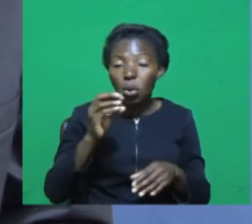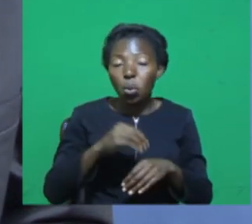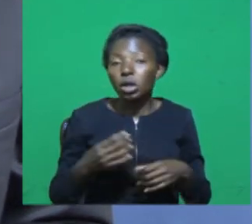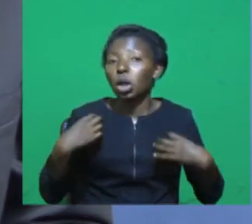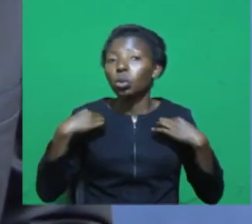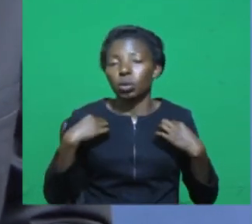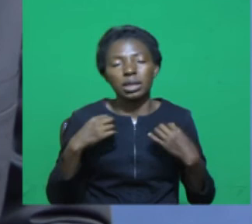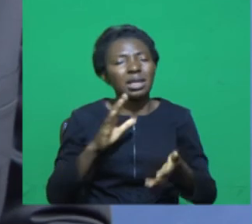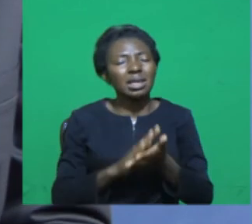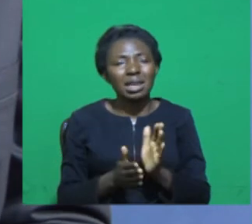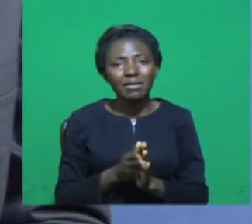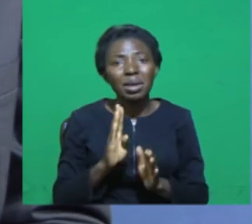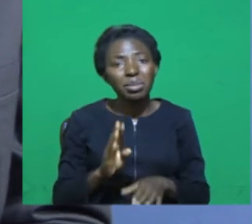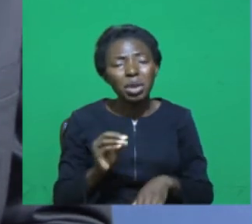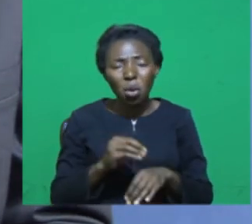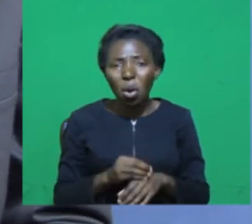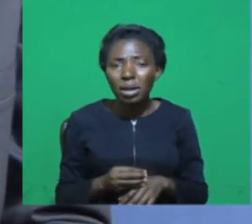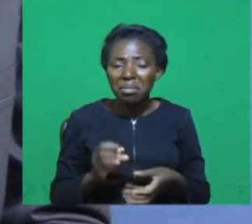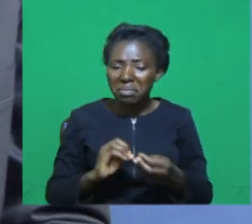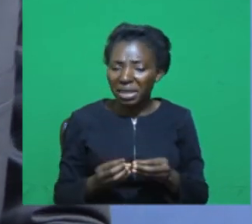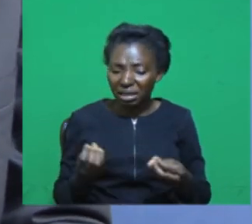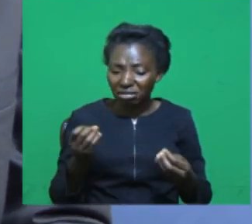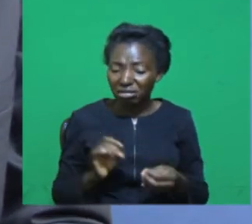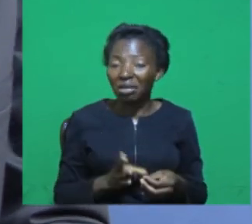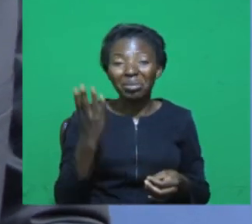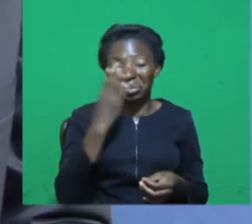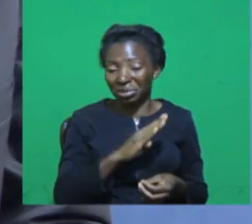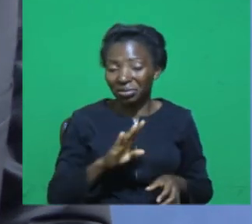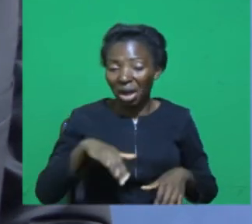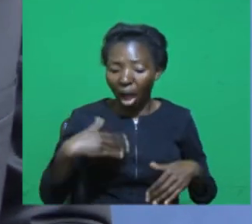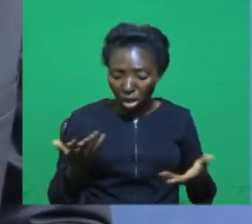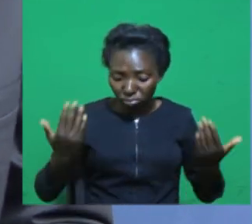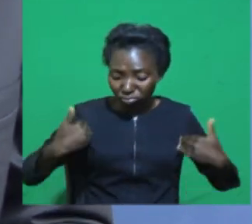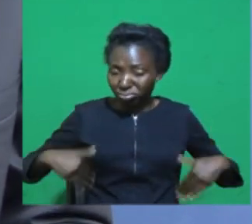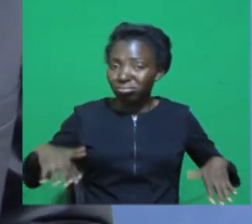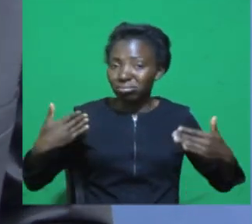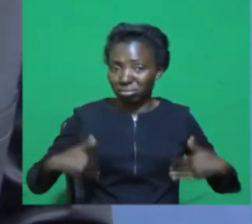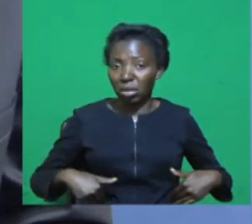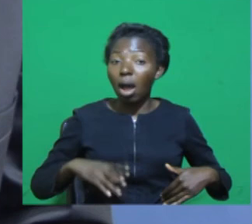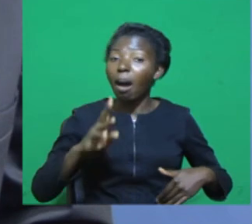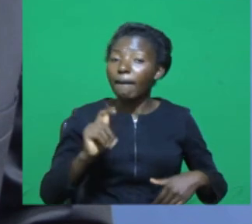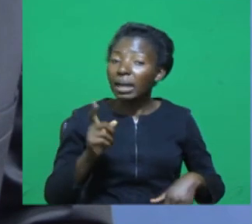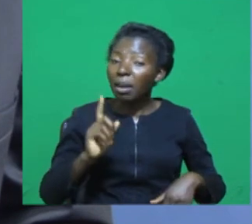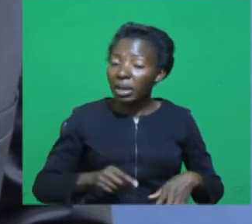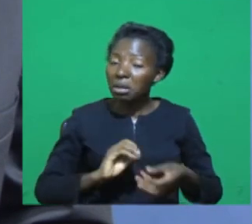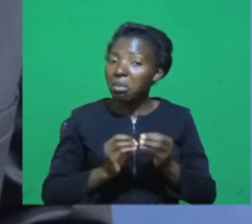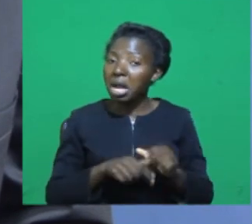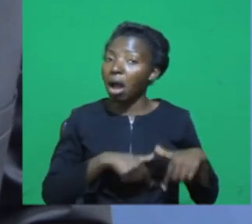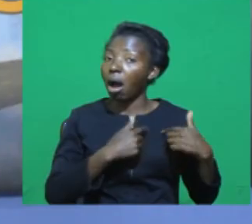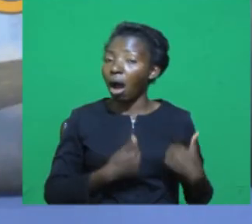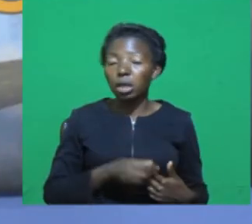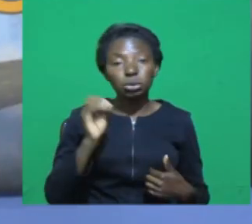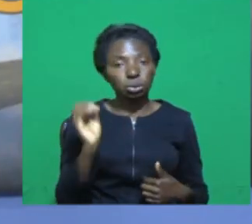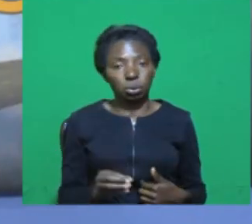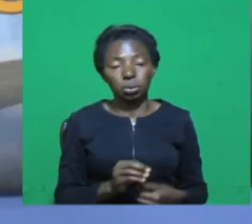pakupfeka ngairege kuva yekuzvishambidza kunze. Asi pave pekugadzira munhu wemukati. Alright.